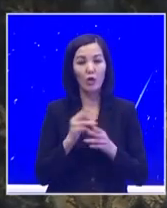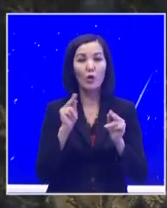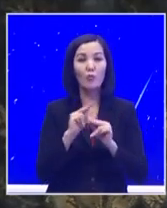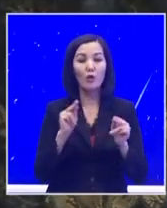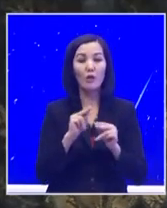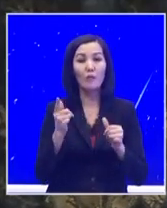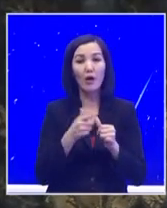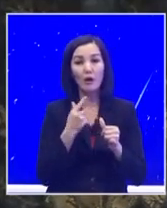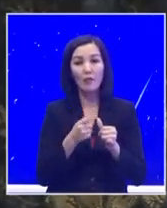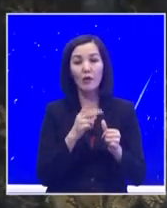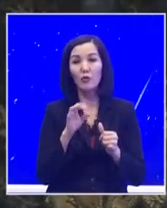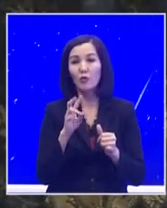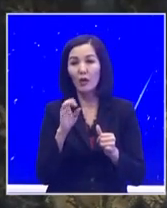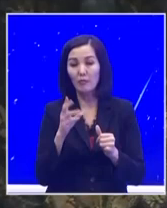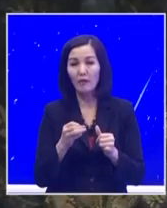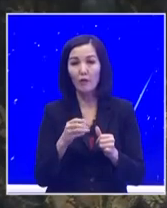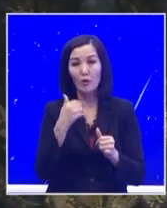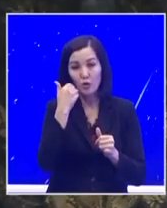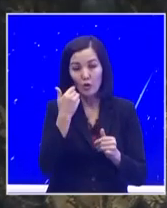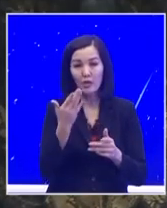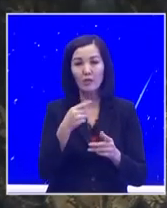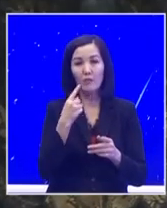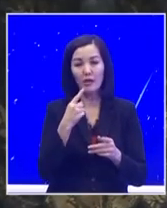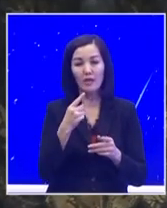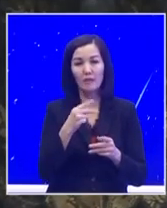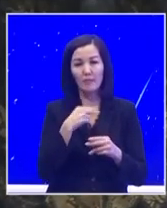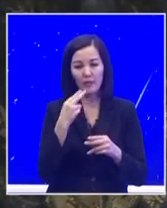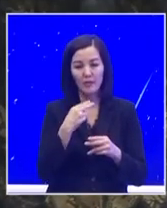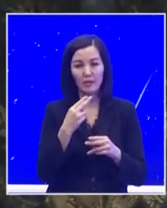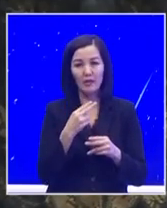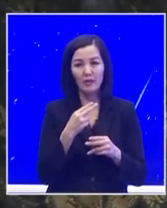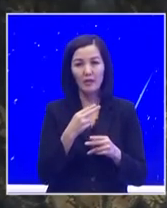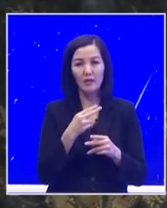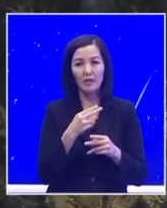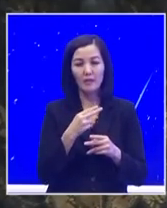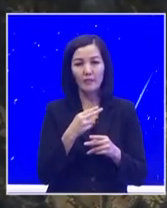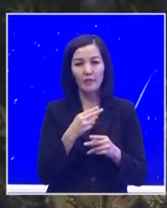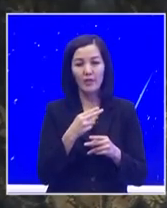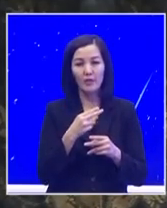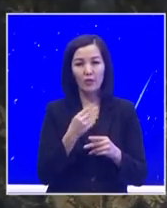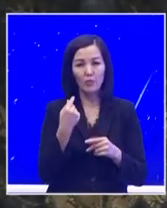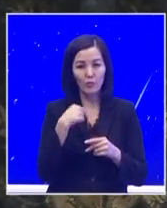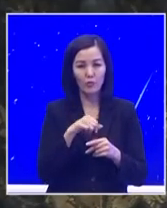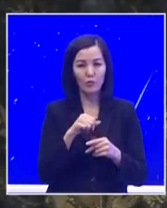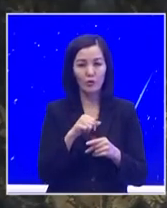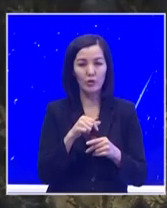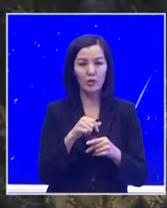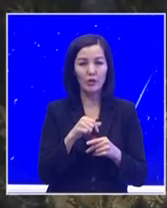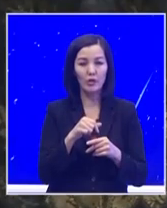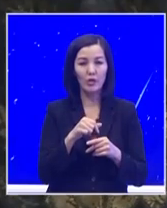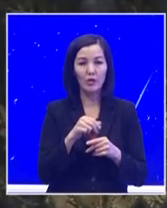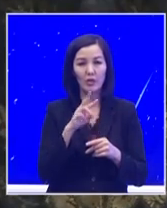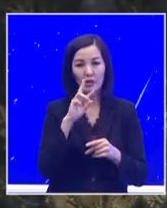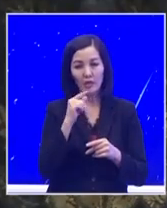Абай емес, пәмелең Құнанбай емес, сені ұят емес пе деп кішкене көп жерде тежейді. Енді өзімді тежелесің қанша